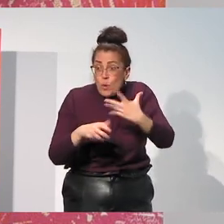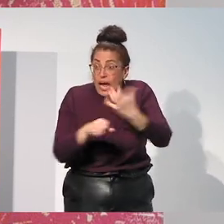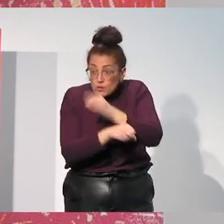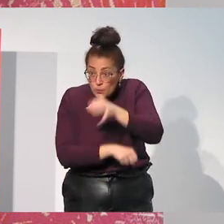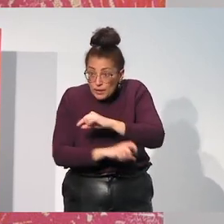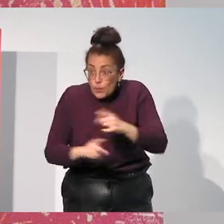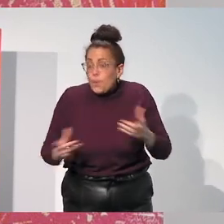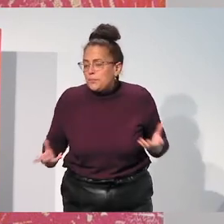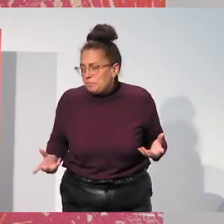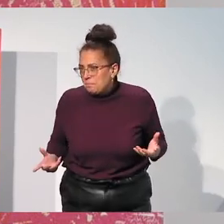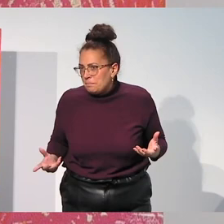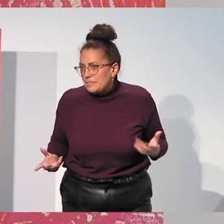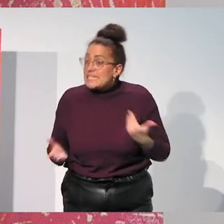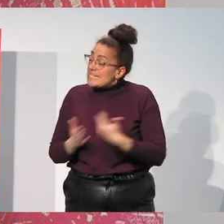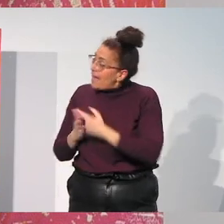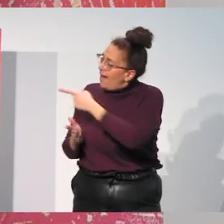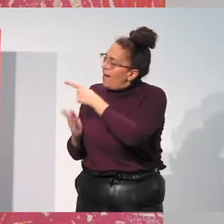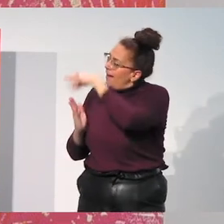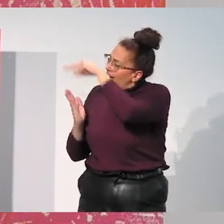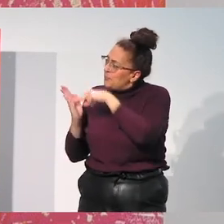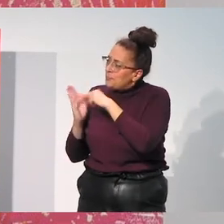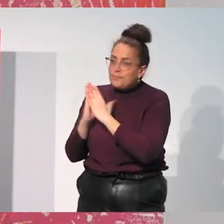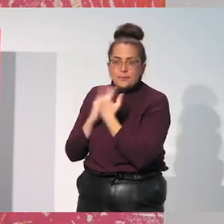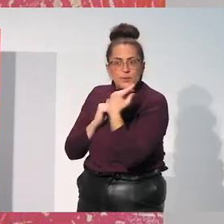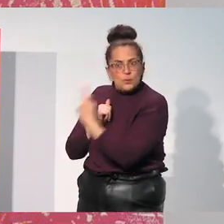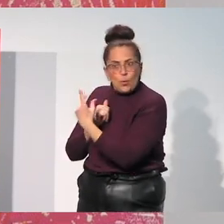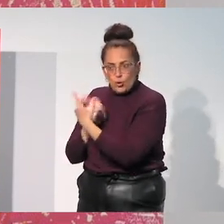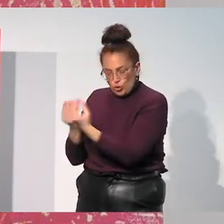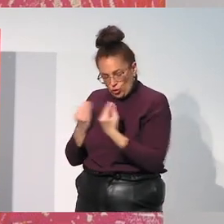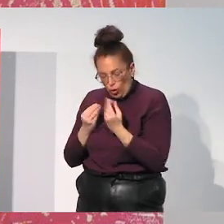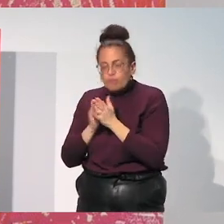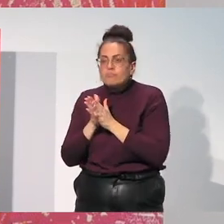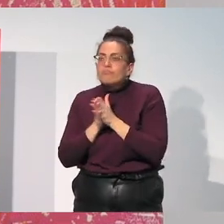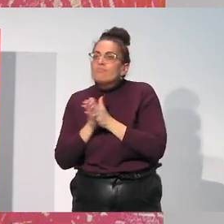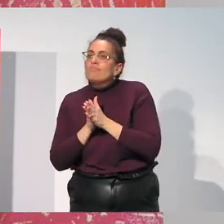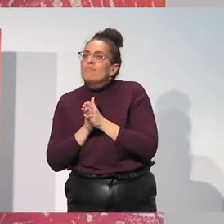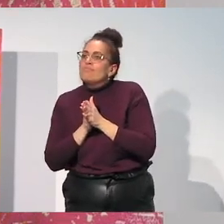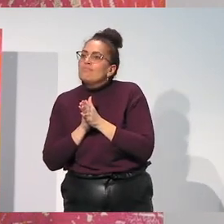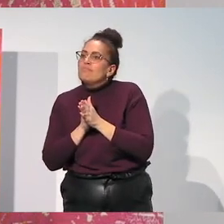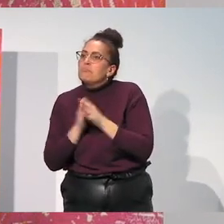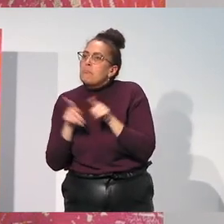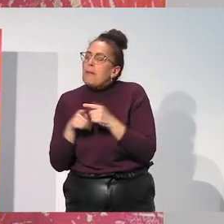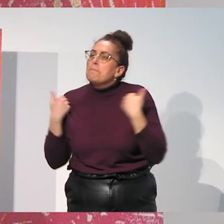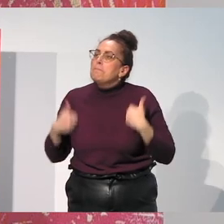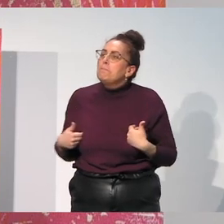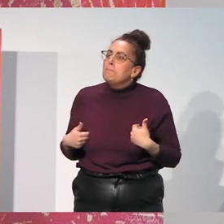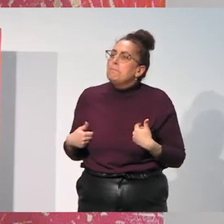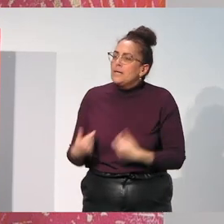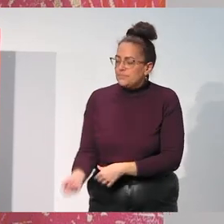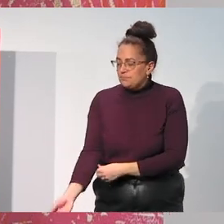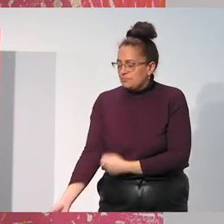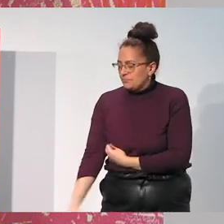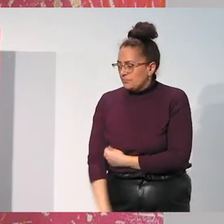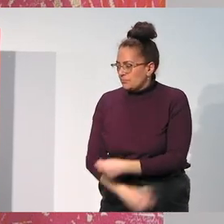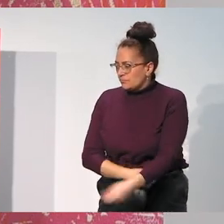aussi ce qui m'a étonnée, ce qui m'a motivée aussi au départ. Et justement, vous disiez que c'était un